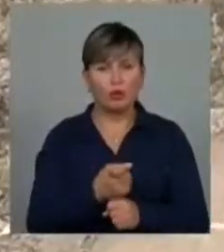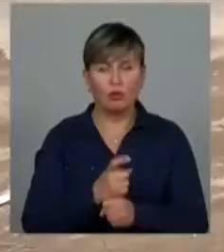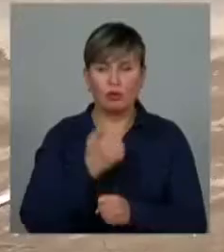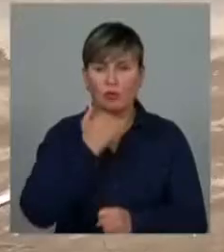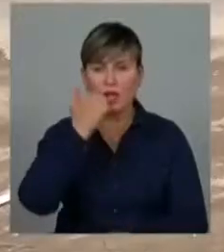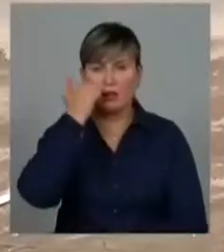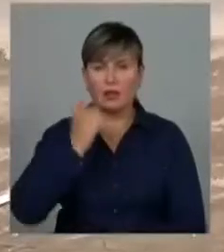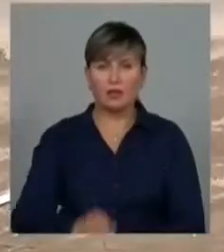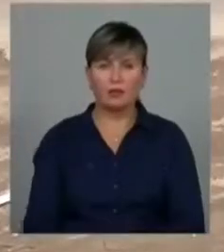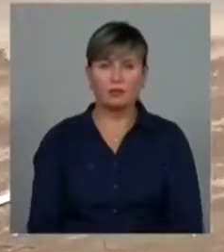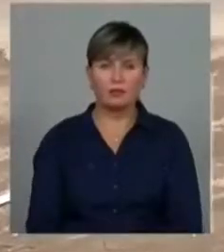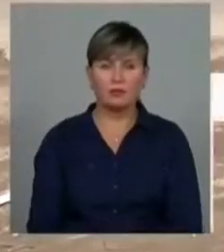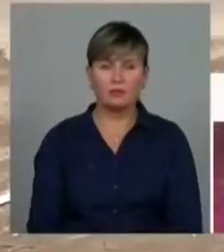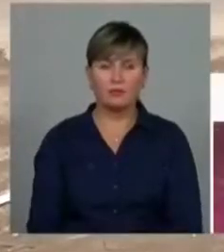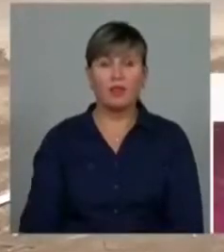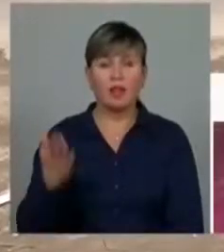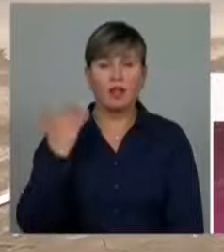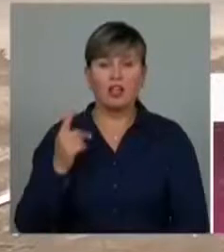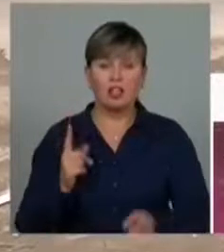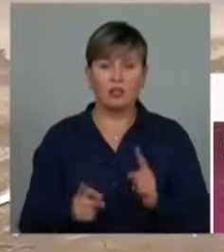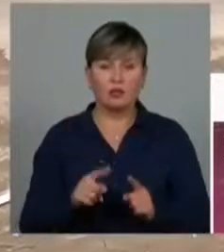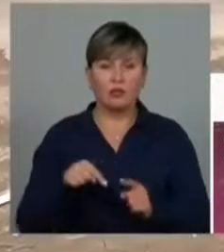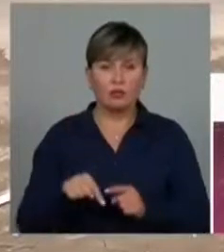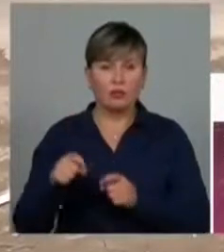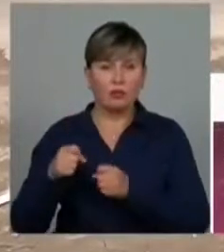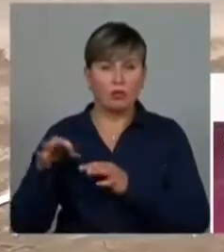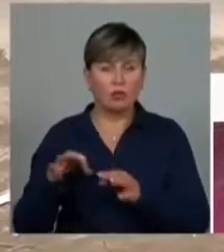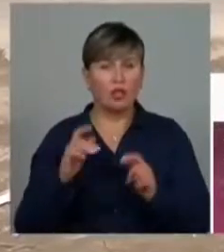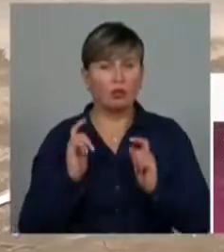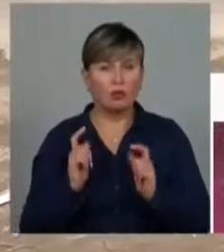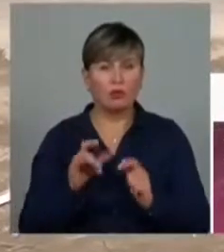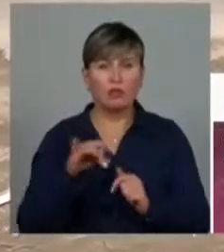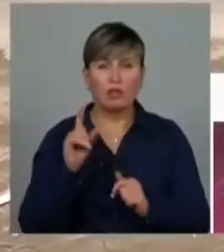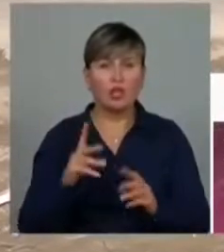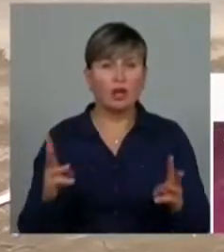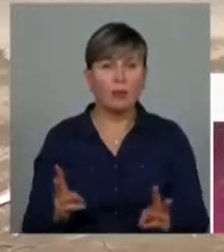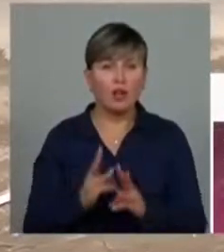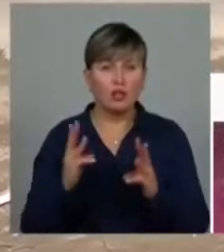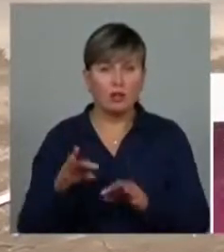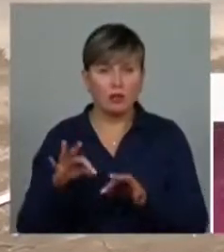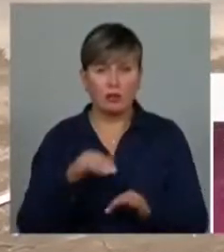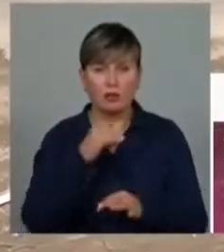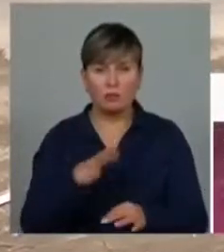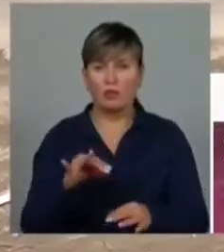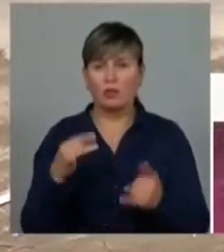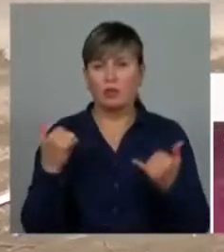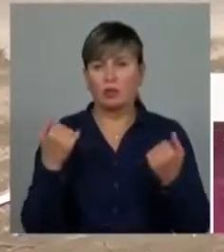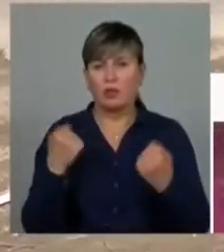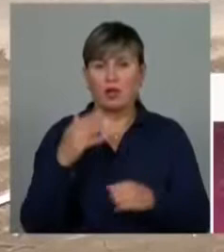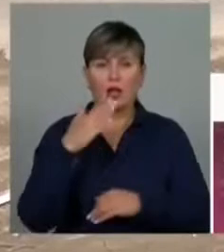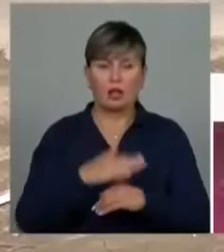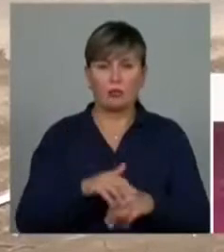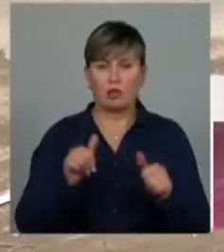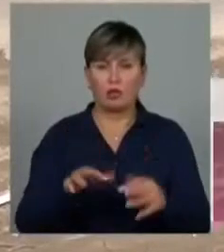благодарны. Раньше действительно сюда не могли заехать грузовая и даже пожарная машины. И вот, наконец, акимат решил